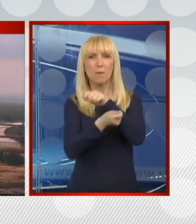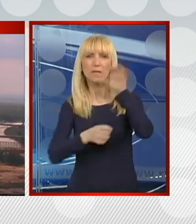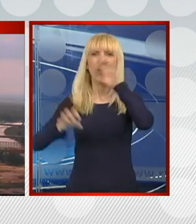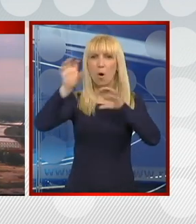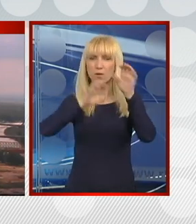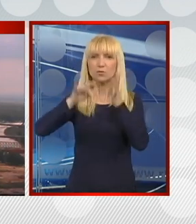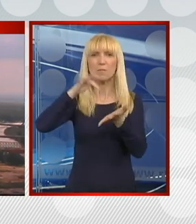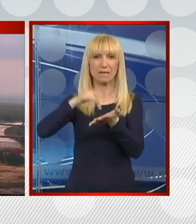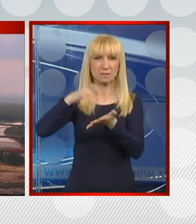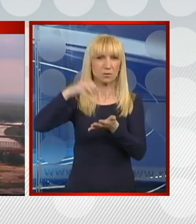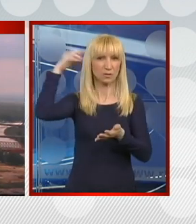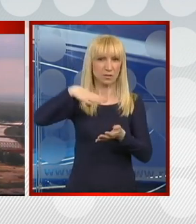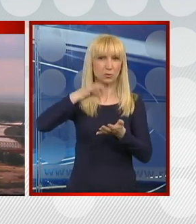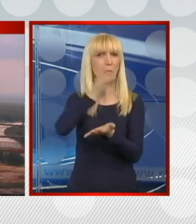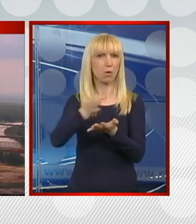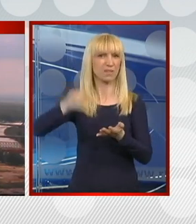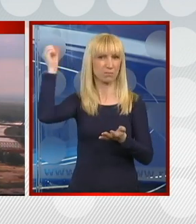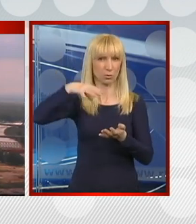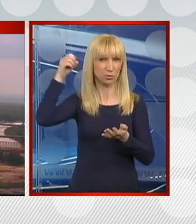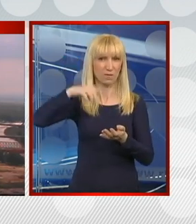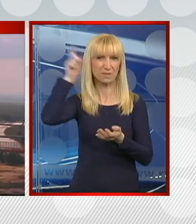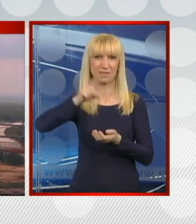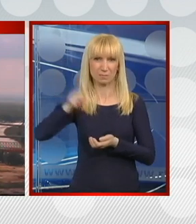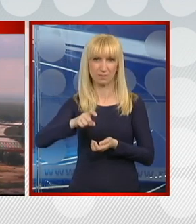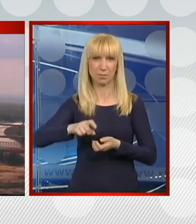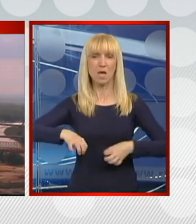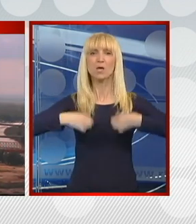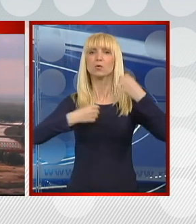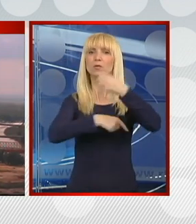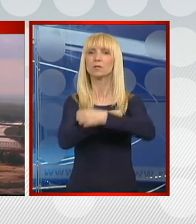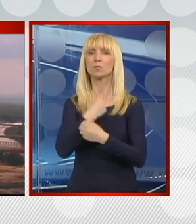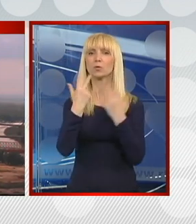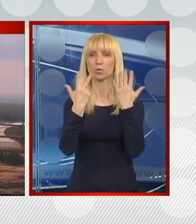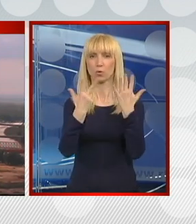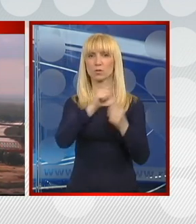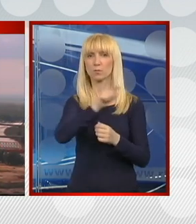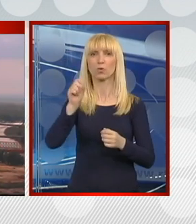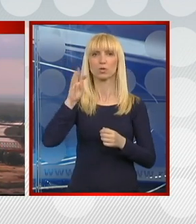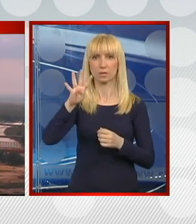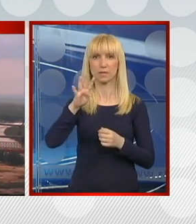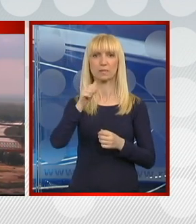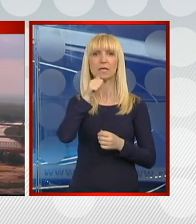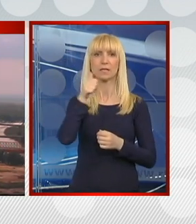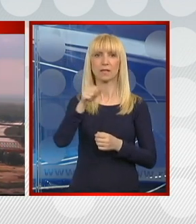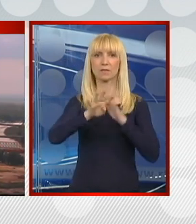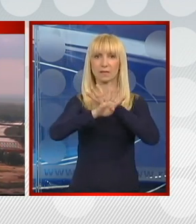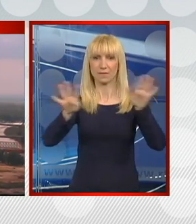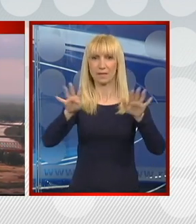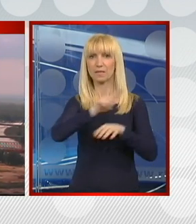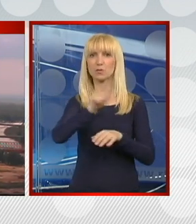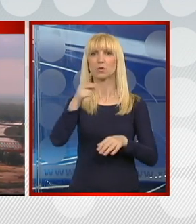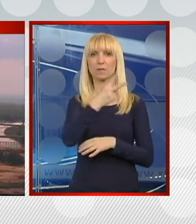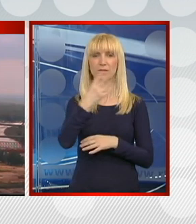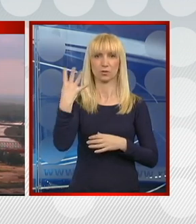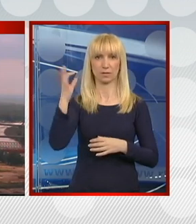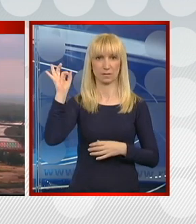promenljivo oblačno, mestimično s kišom i lokalnim pljuskovima sa grmljavinom. Jutarnja temperatura od 8 do 14, dnevna od